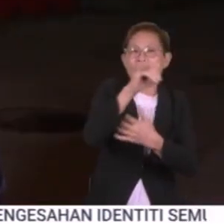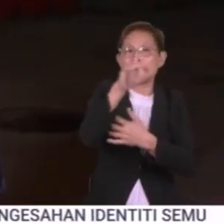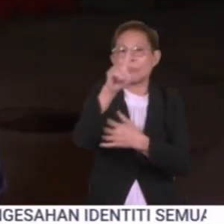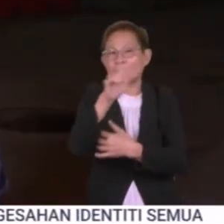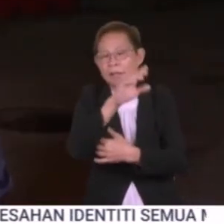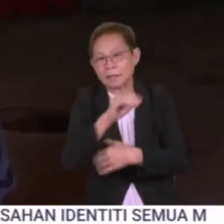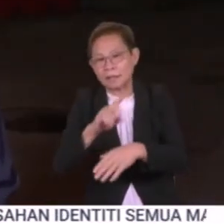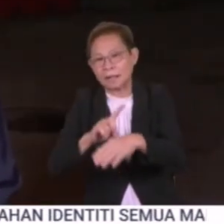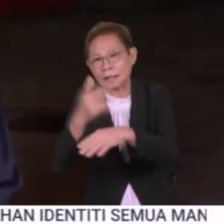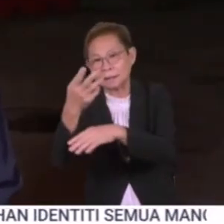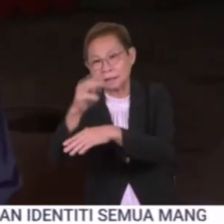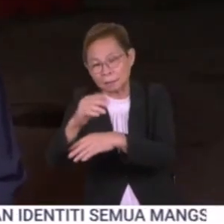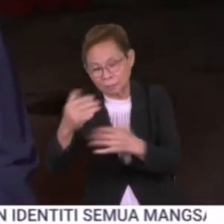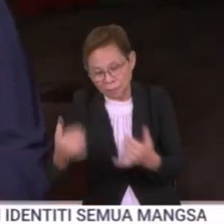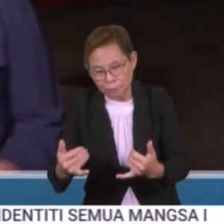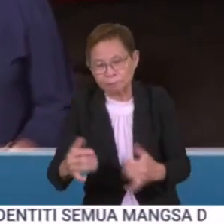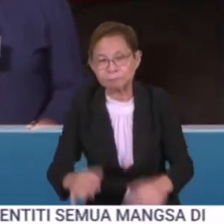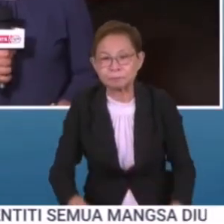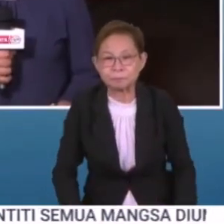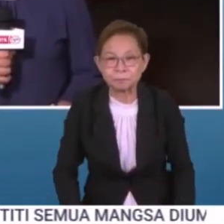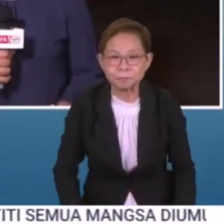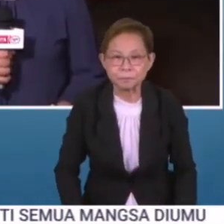Syuhada di angkasa Puri